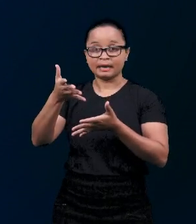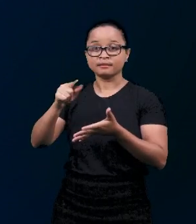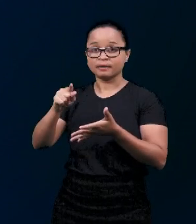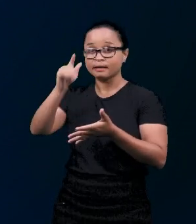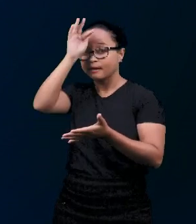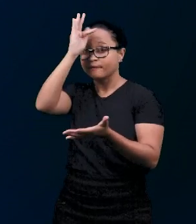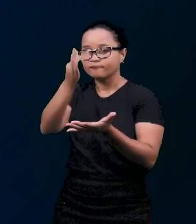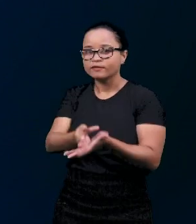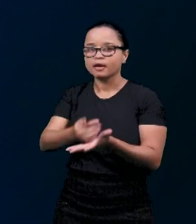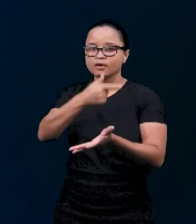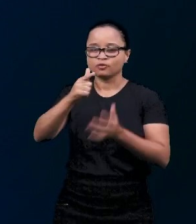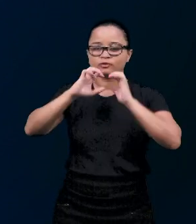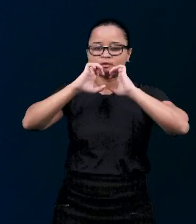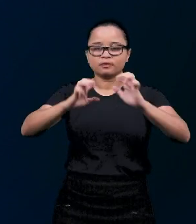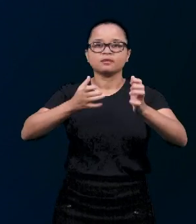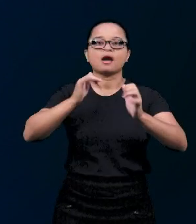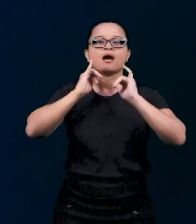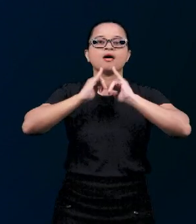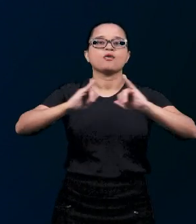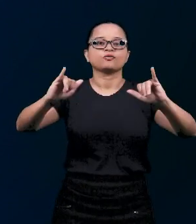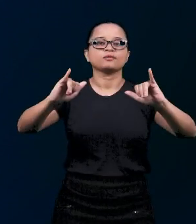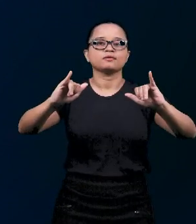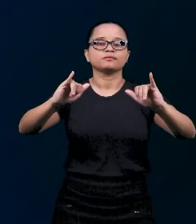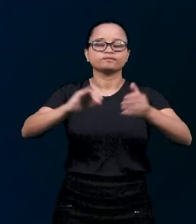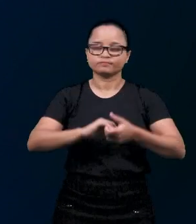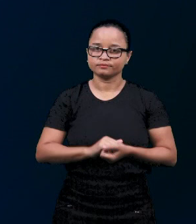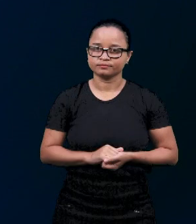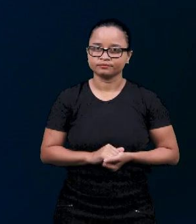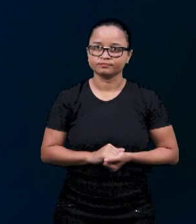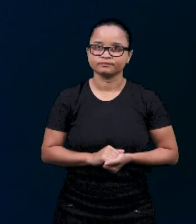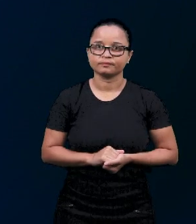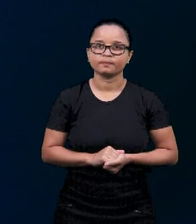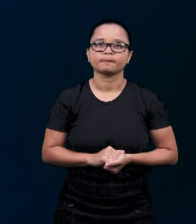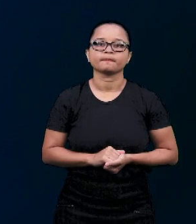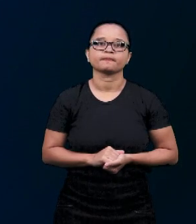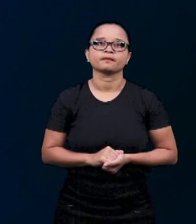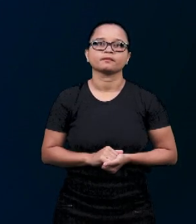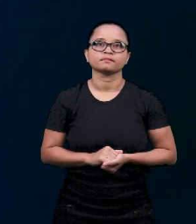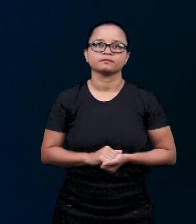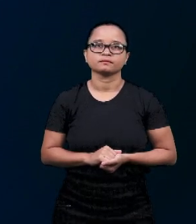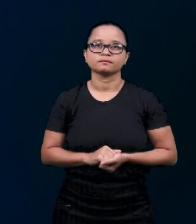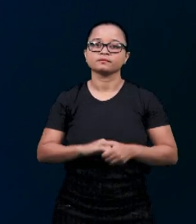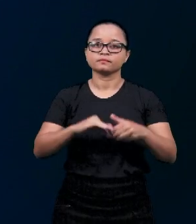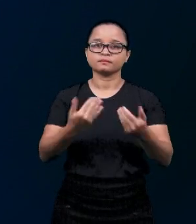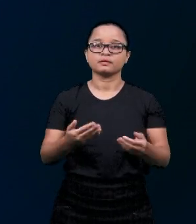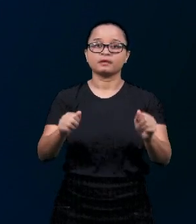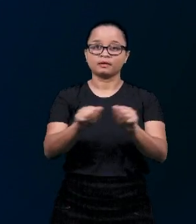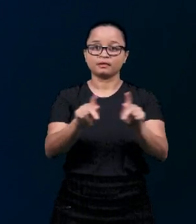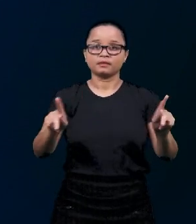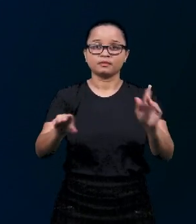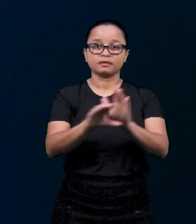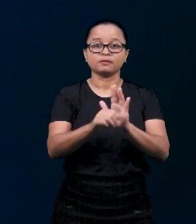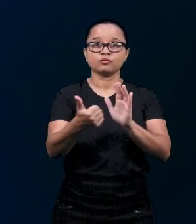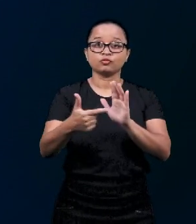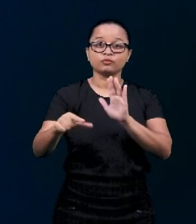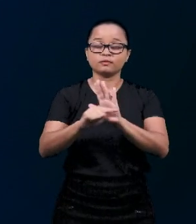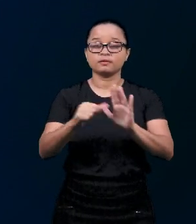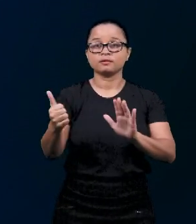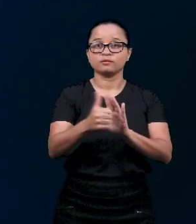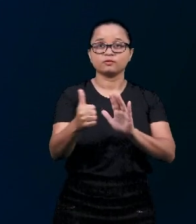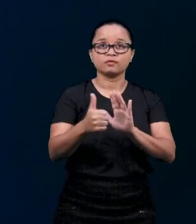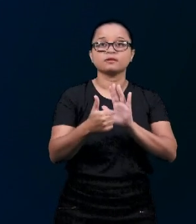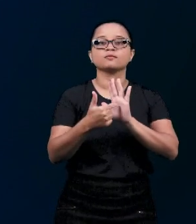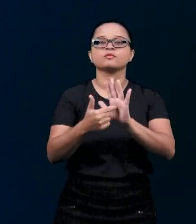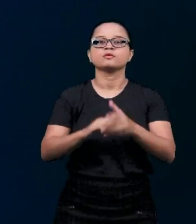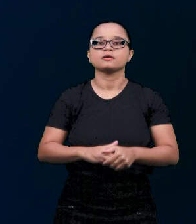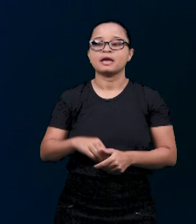foi que nous prêchons. En Apocalypse chapitre 12, 11, nous voyons « Ils l'ont vaincu par le sang de l'agneau